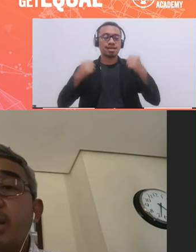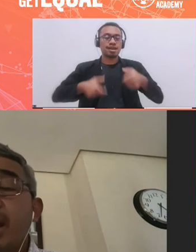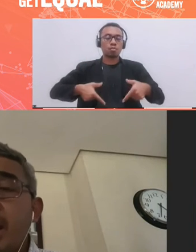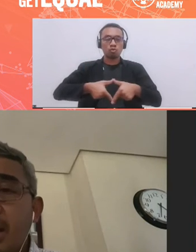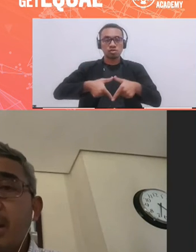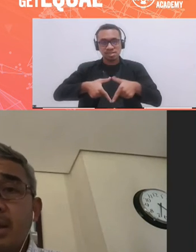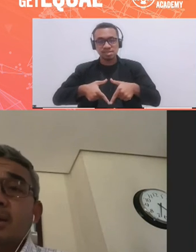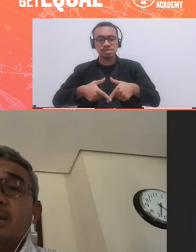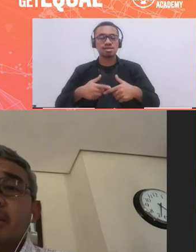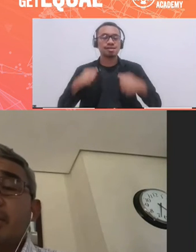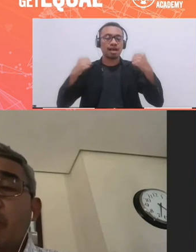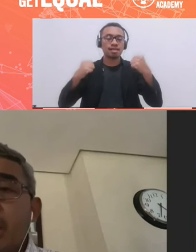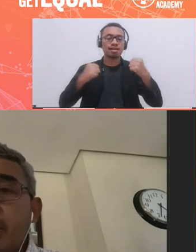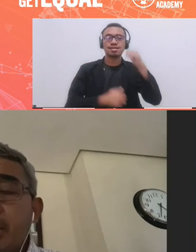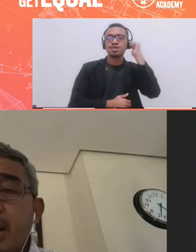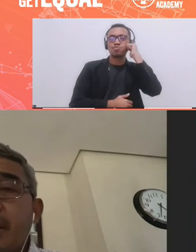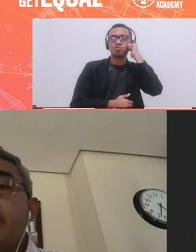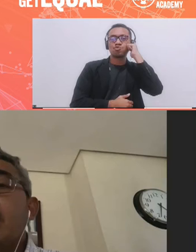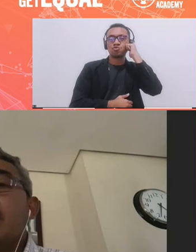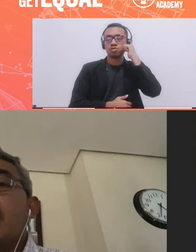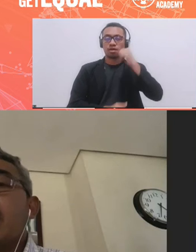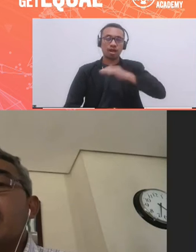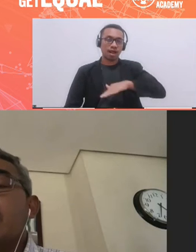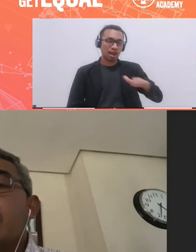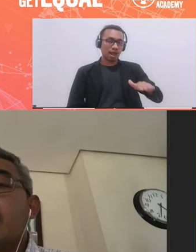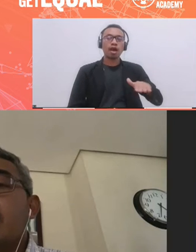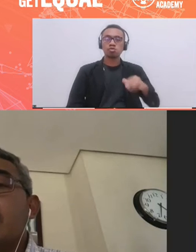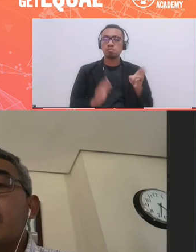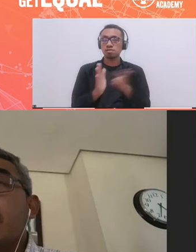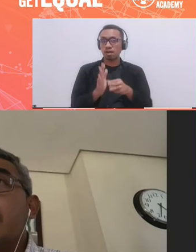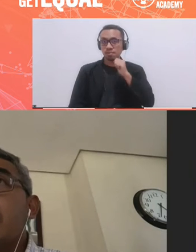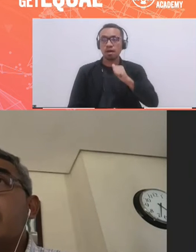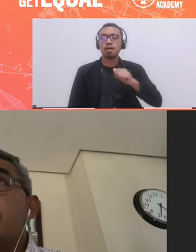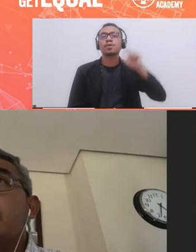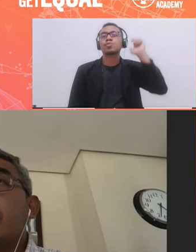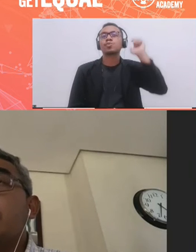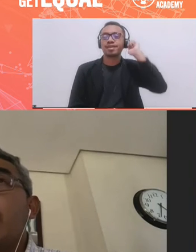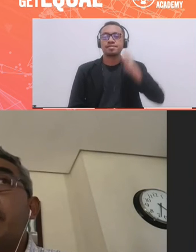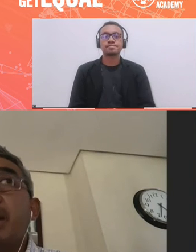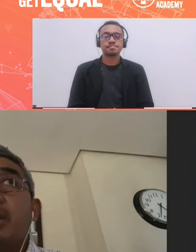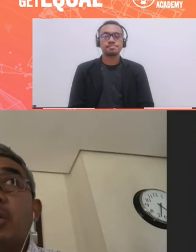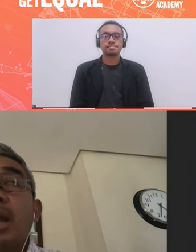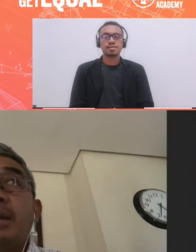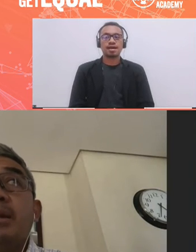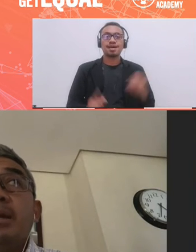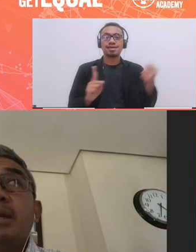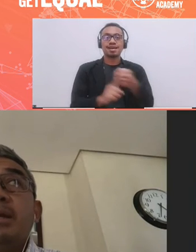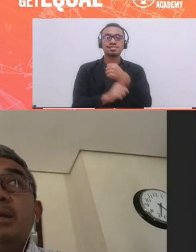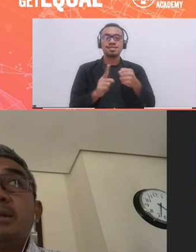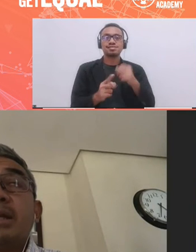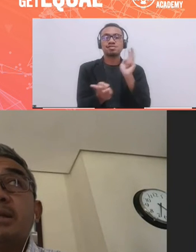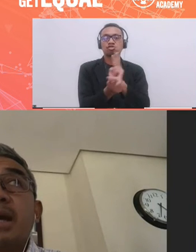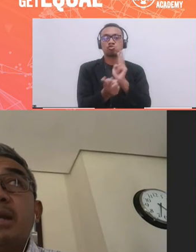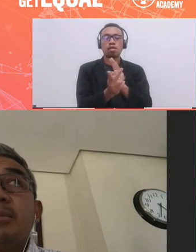kesehatan ibu dan anak, ya perempuan yang bermasalah. Nah, kekerasan seksual apalagi online,